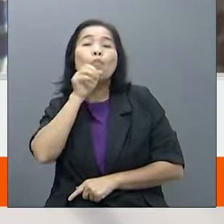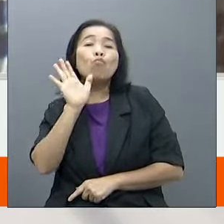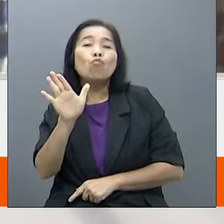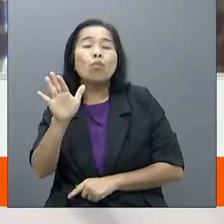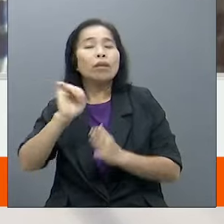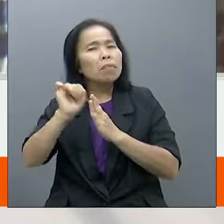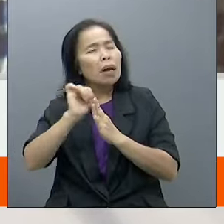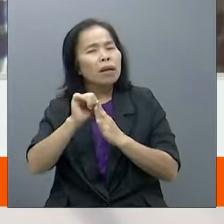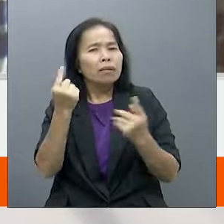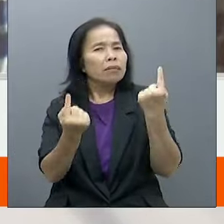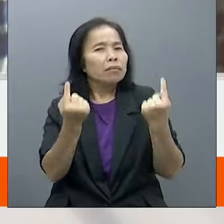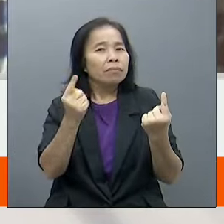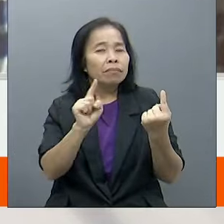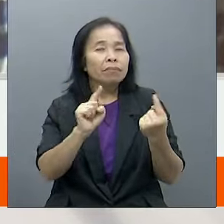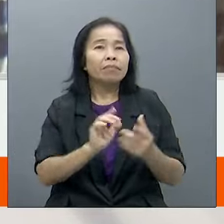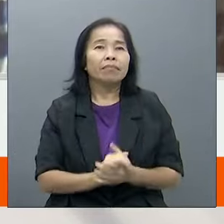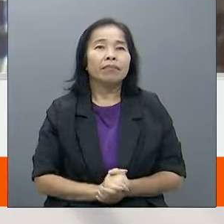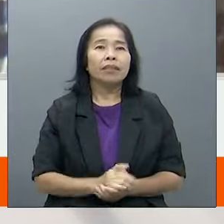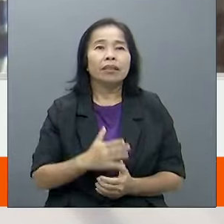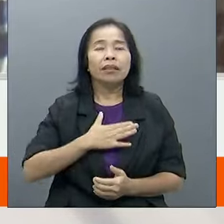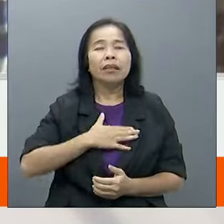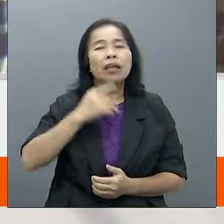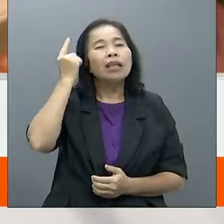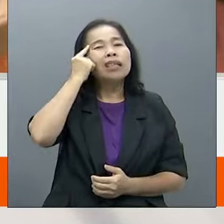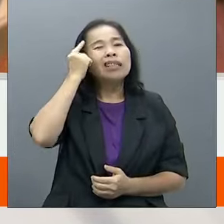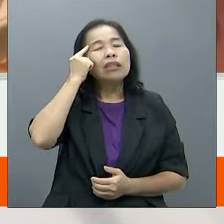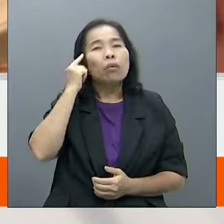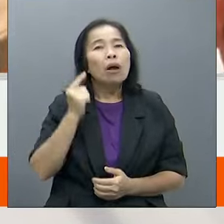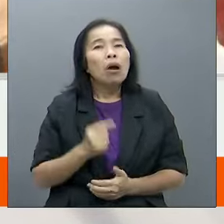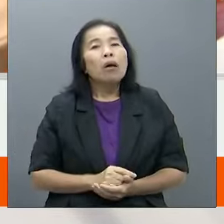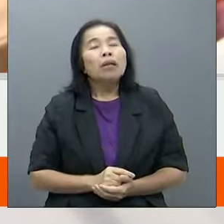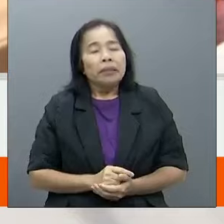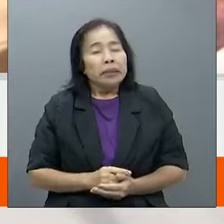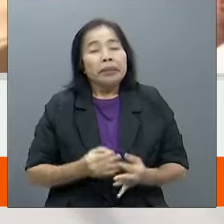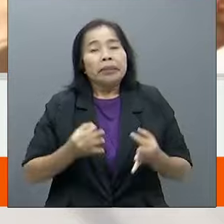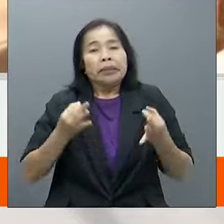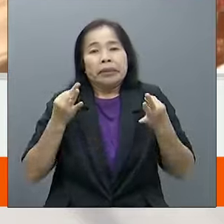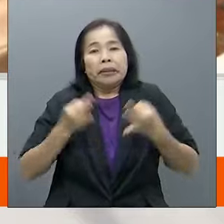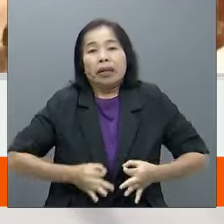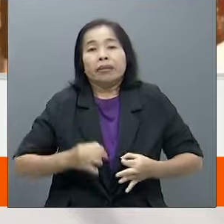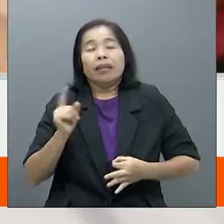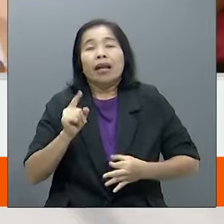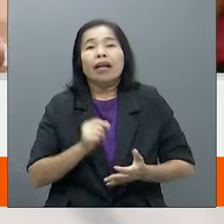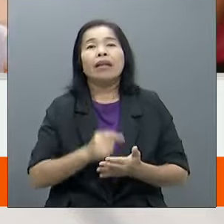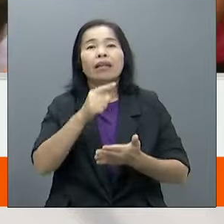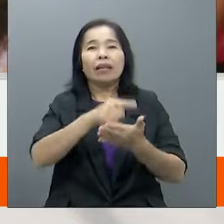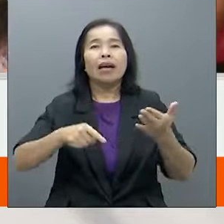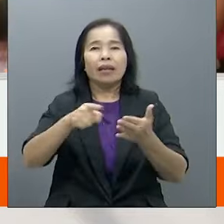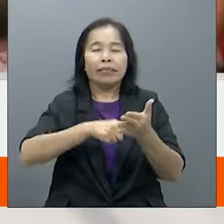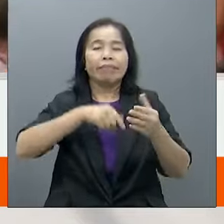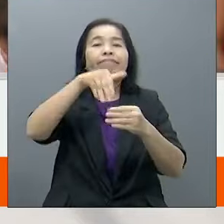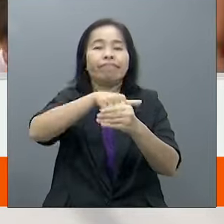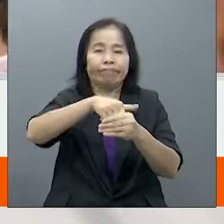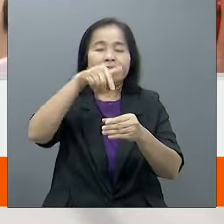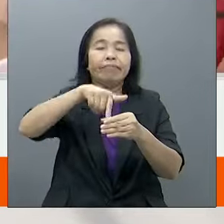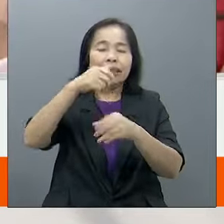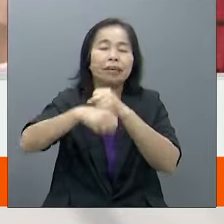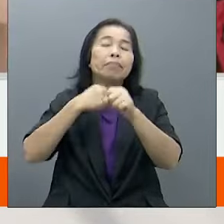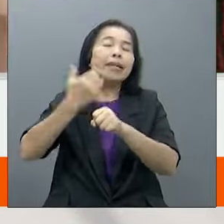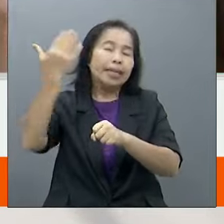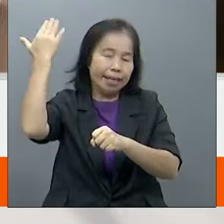ผมคิดว่าผลการเลือกตั้งค่อนข้างจะชัดนะครับว่าการเลือกตั้งในระดับชาติที่เพิ่งผ่านไปเมื่อปีที่แล้วเนี่ยนะครับ